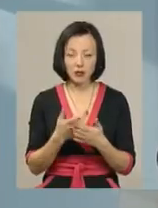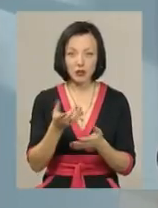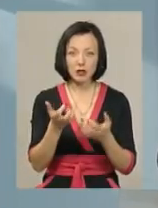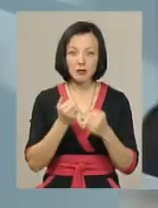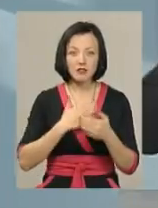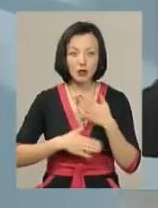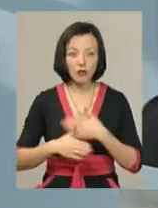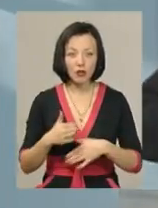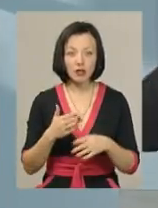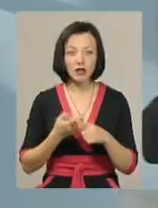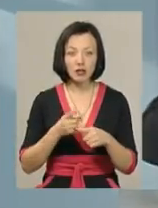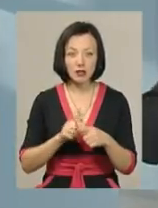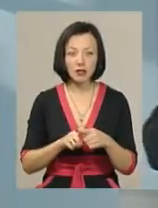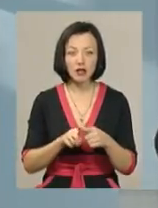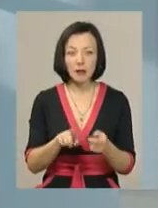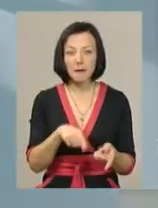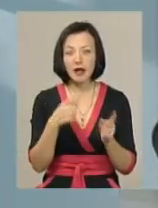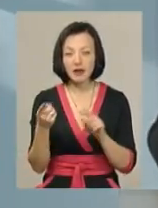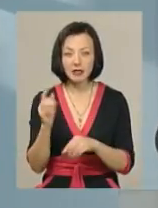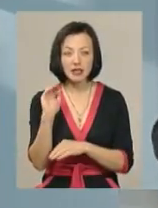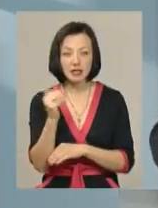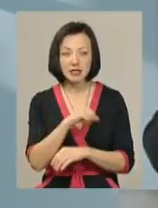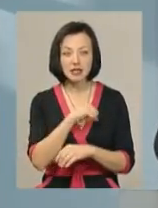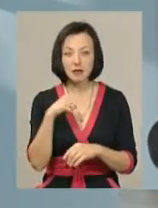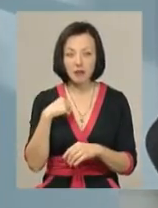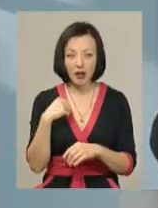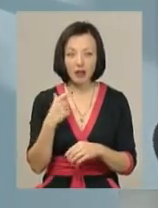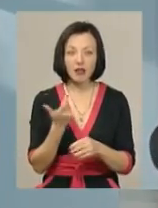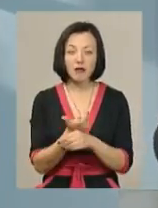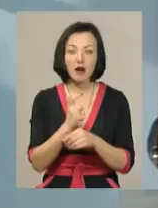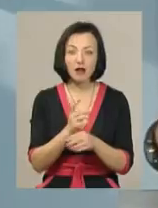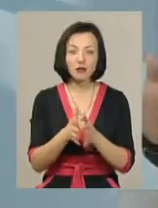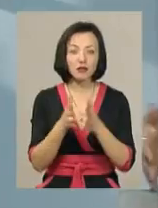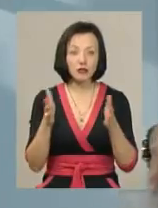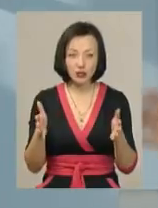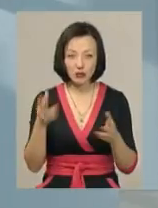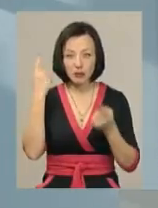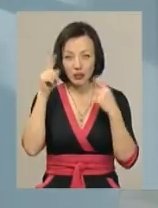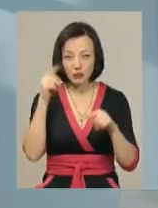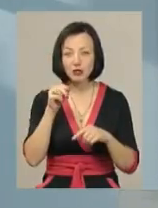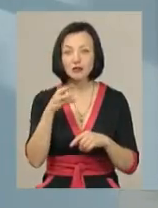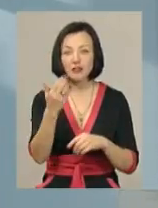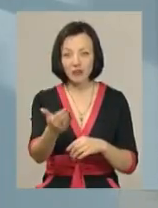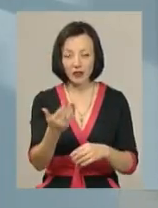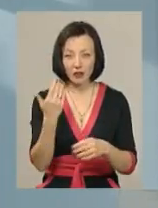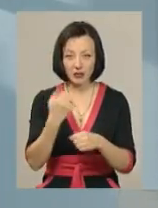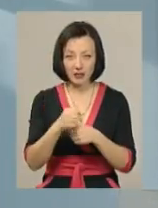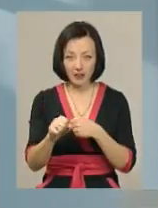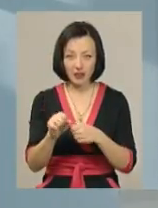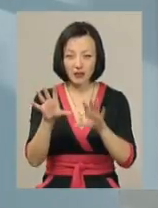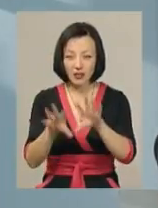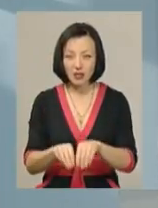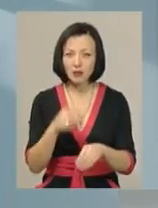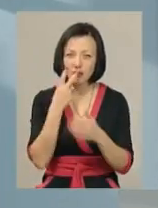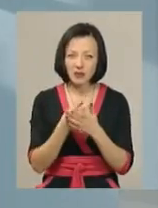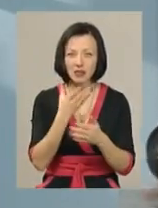ти отримав задоволення тобто перевести ну якби дитина сама набагато більше варіантів придумає ніж ви коли будете її там втішати